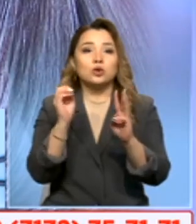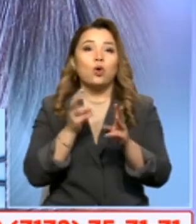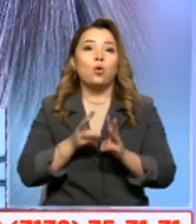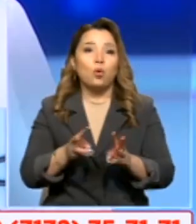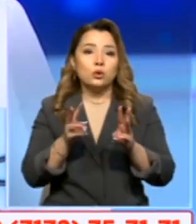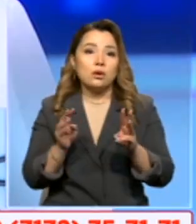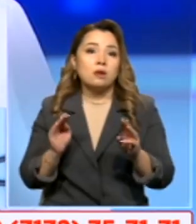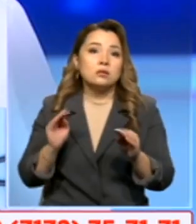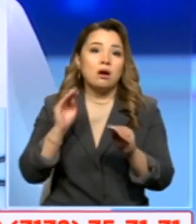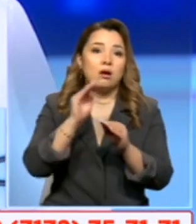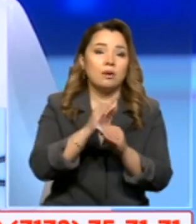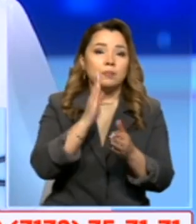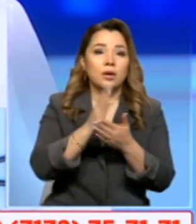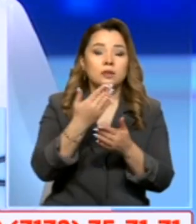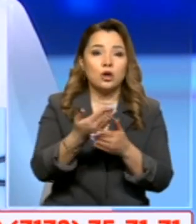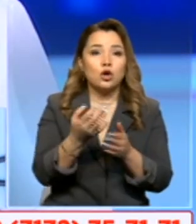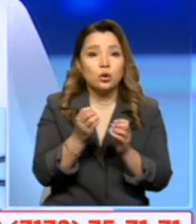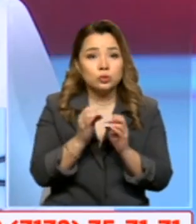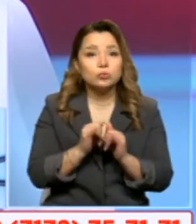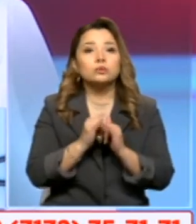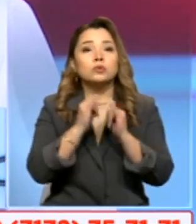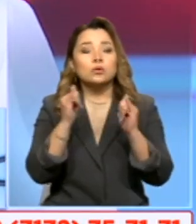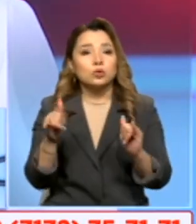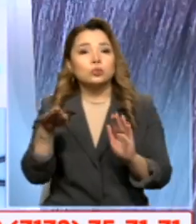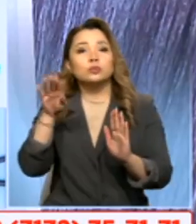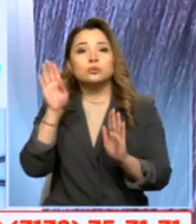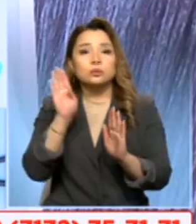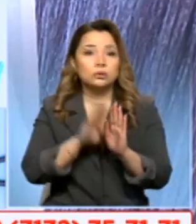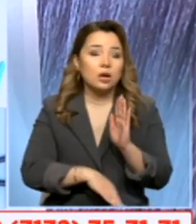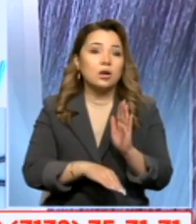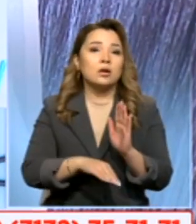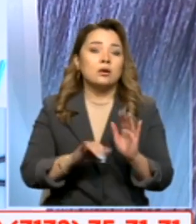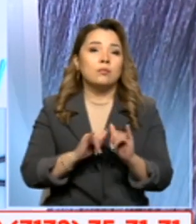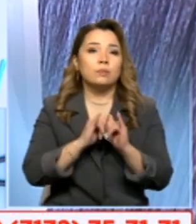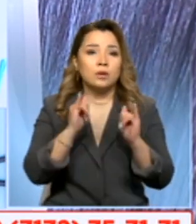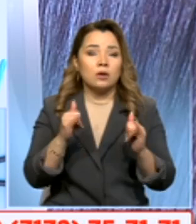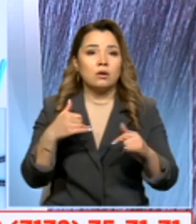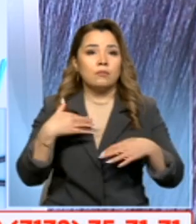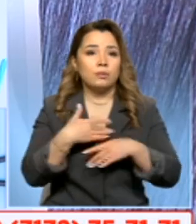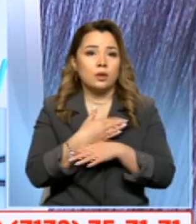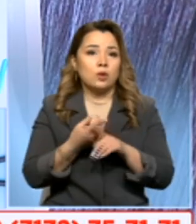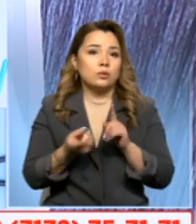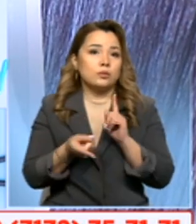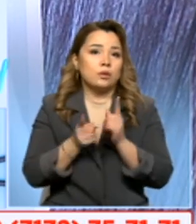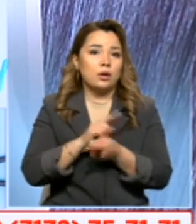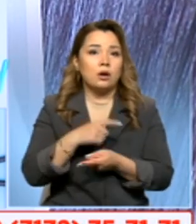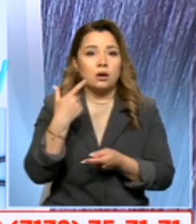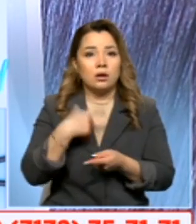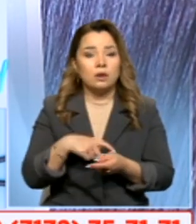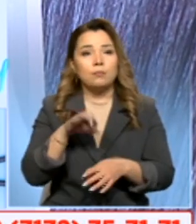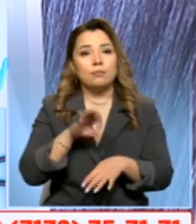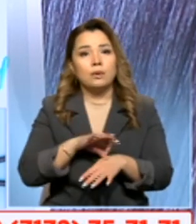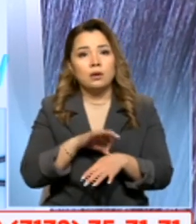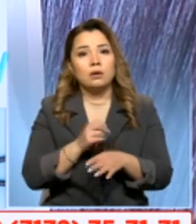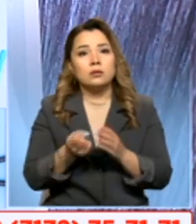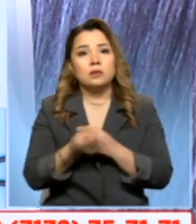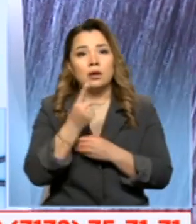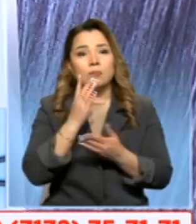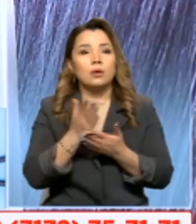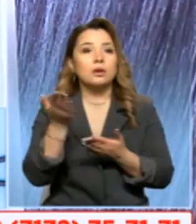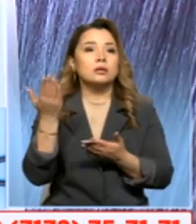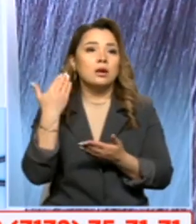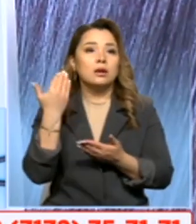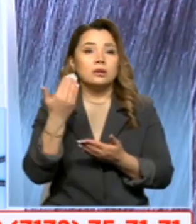саласыз. Сол май құясыз, сөйтесіз да ол деген екі есе жанады. И байқасаңыздар, ол кісілерде базедова болезнь деп айтатын еді